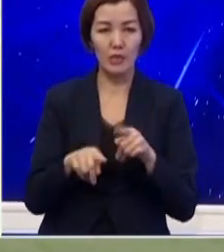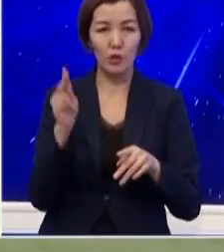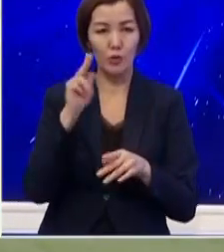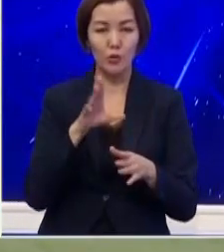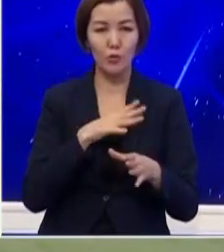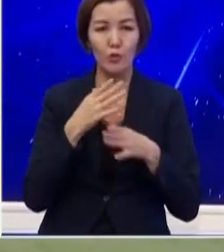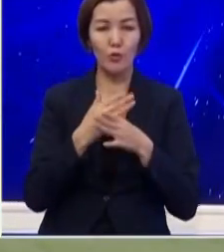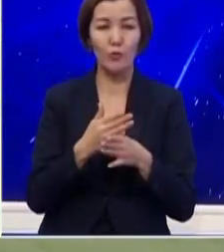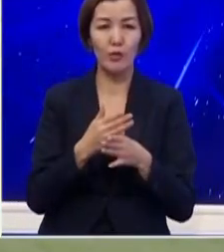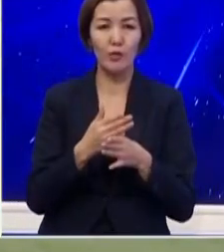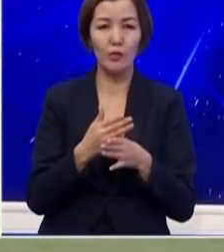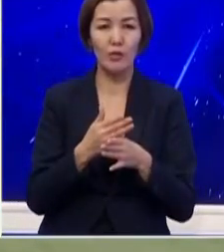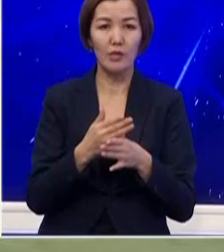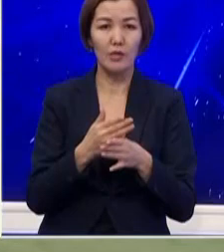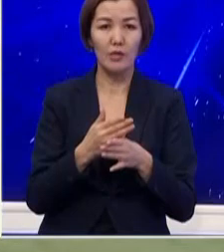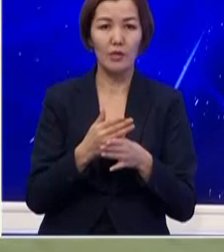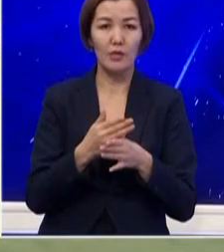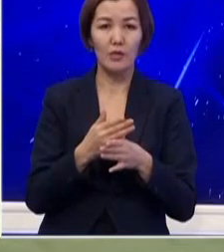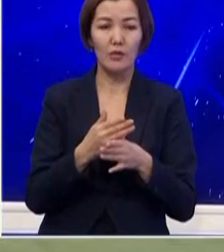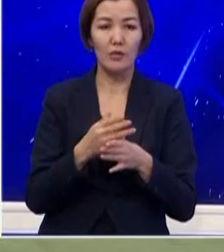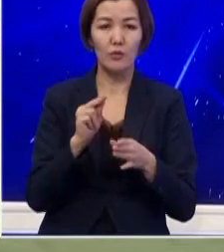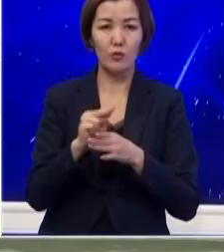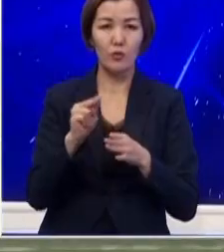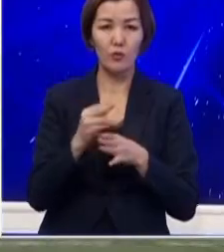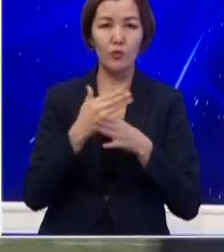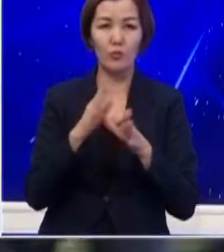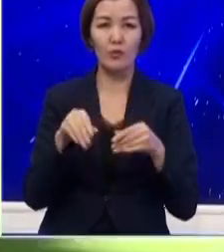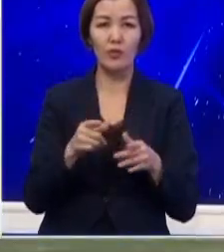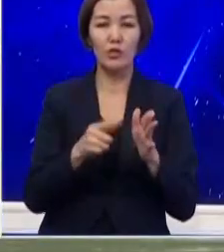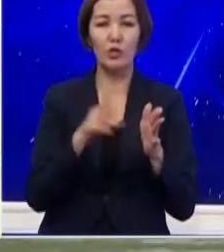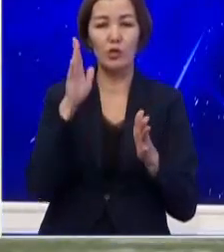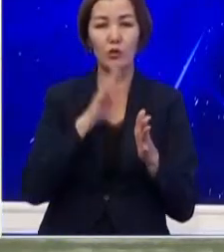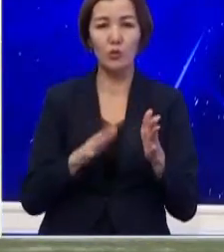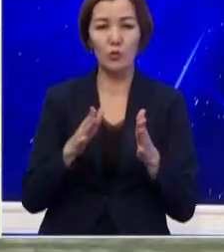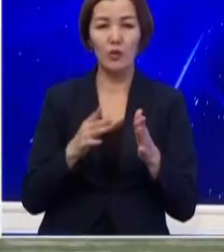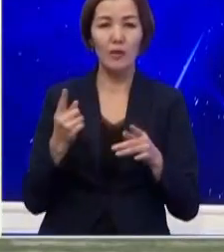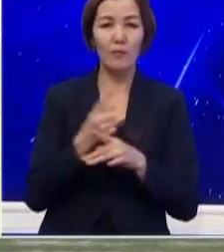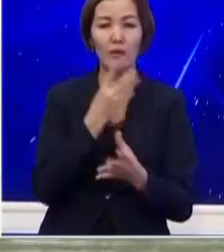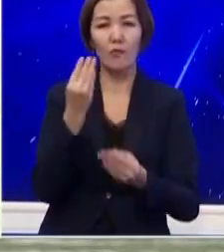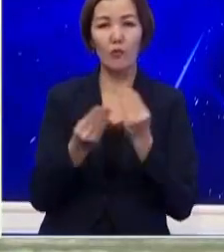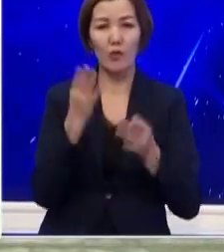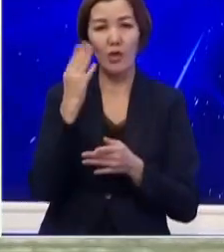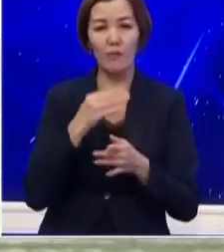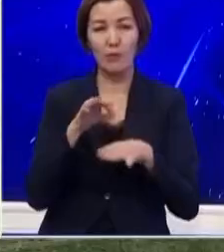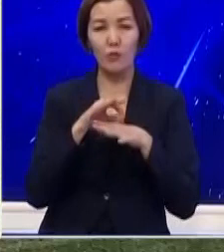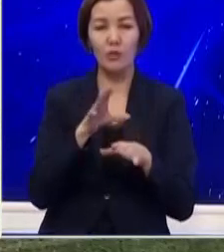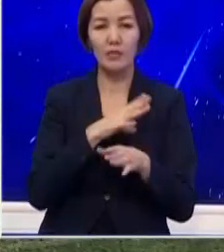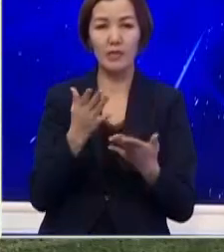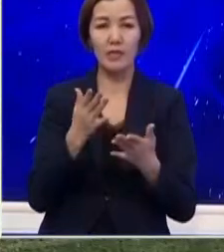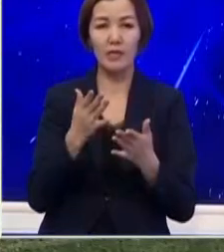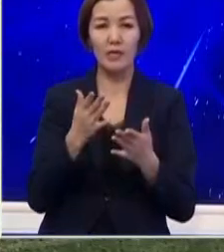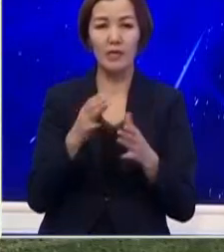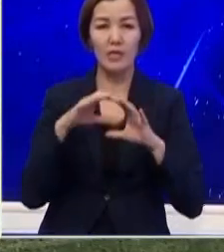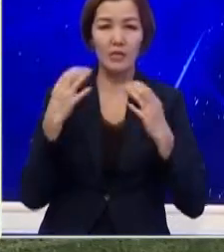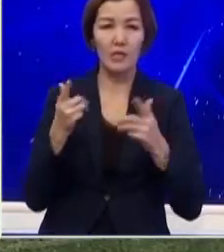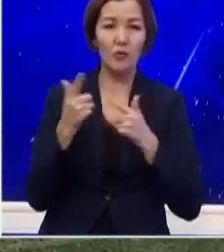үйренуіне жаңа команданы баптауға көмектесіп жатырмыз. Жетісу биылғы маусымдағы алғашқы ойынын Алматыда өткізеді. Өйткені жергілікті